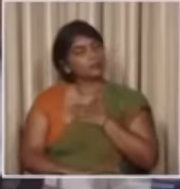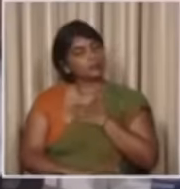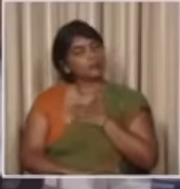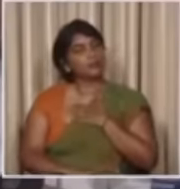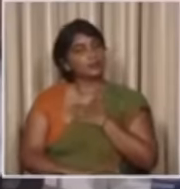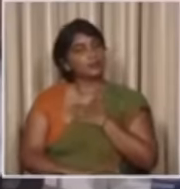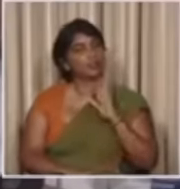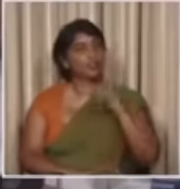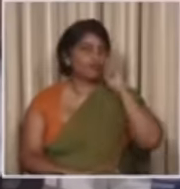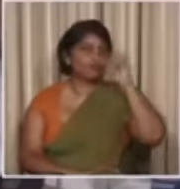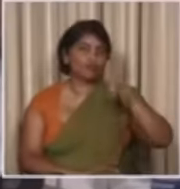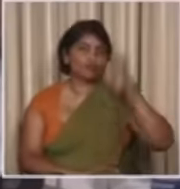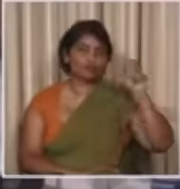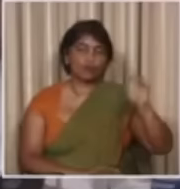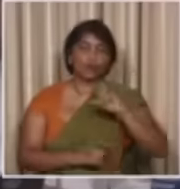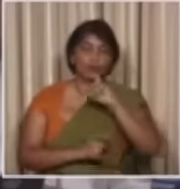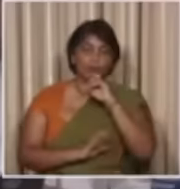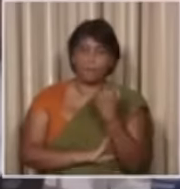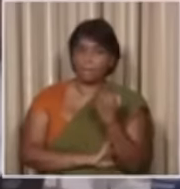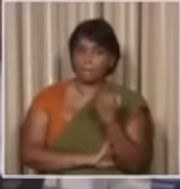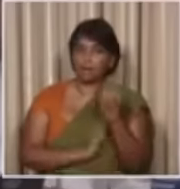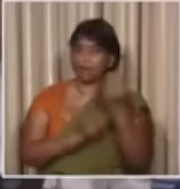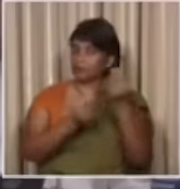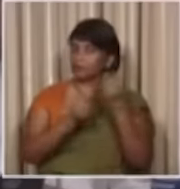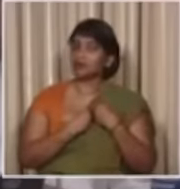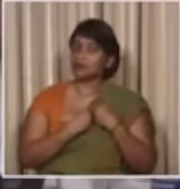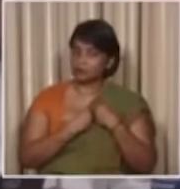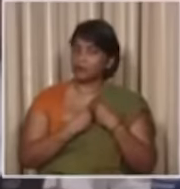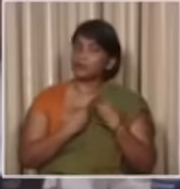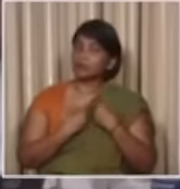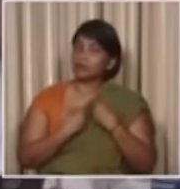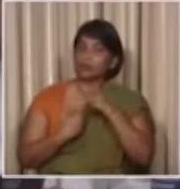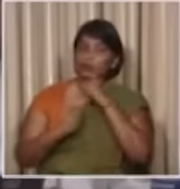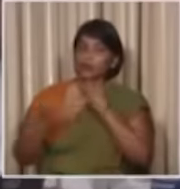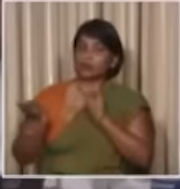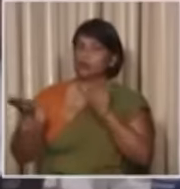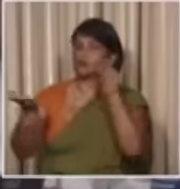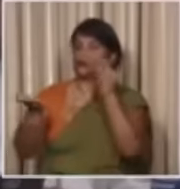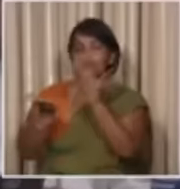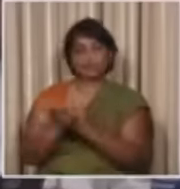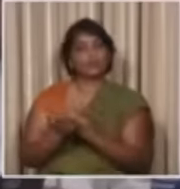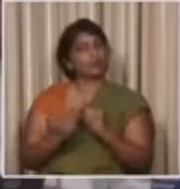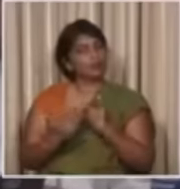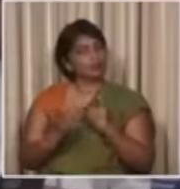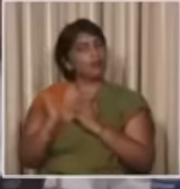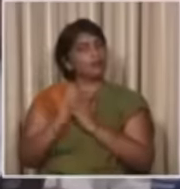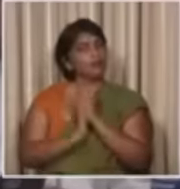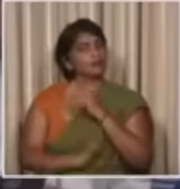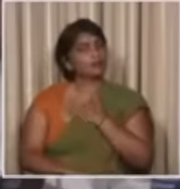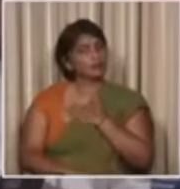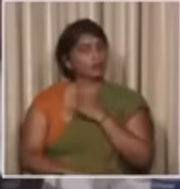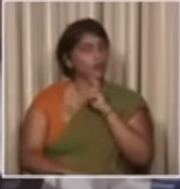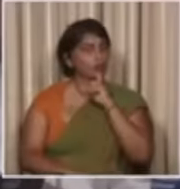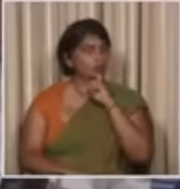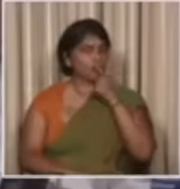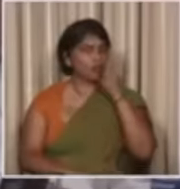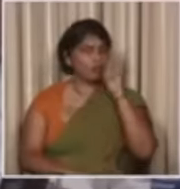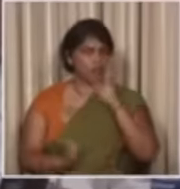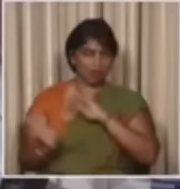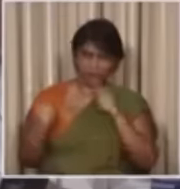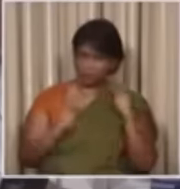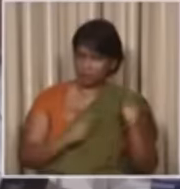එතකොට අපිට අයිතියක් තියෙනවා ජනතාවගේ අධිකරණ බලය අපිට දීලා තියෙනවා. අපි ඒක උසාවියට දෙනවා. අපිට අයිතියක් තියෙනවා නඩු තීන්දුව ප්‍රබාද